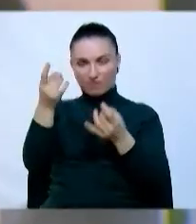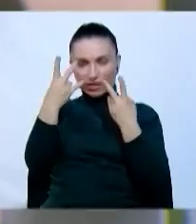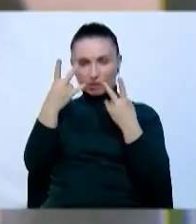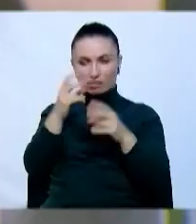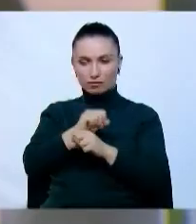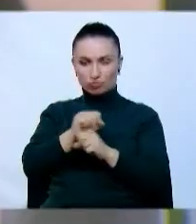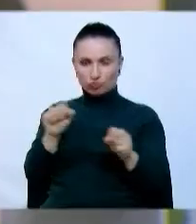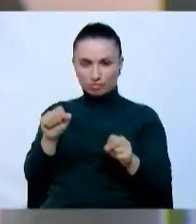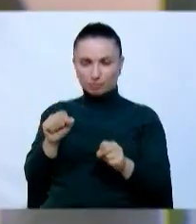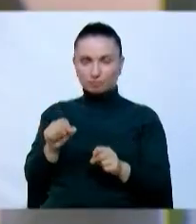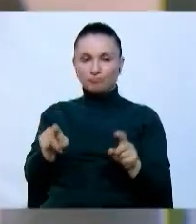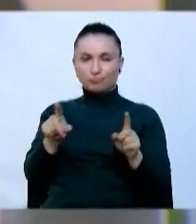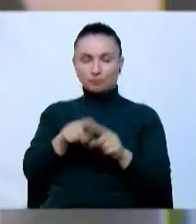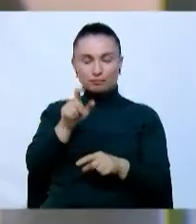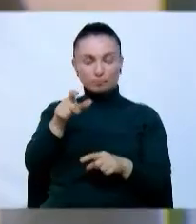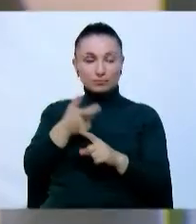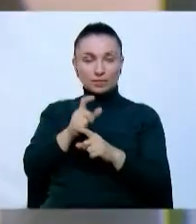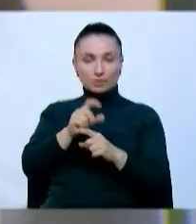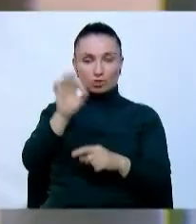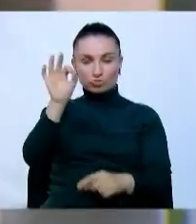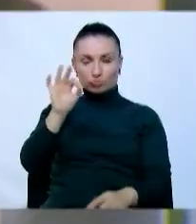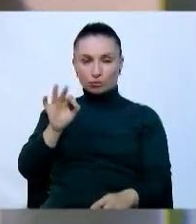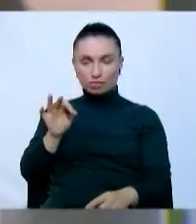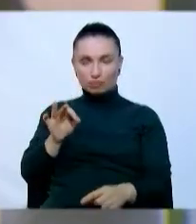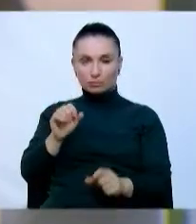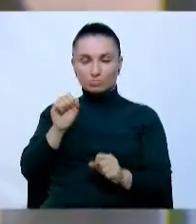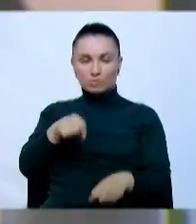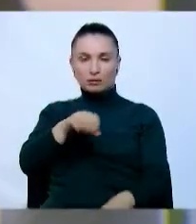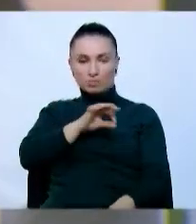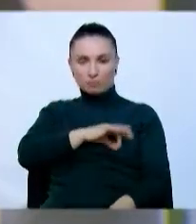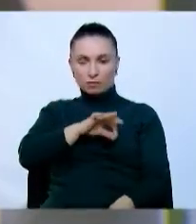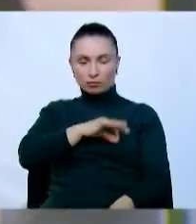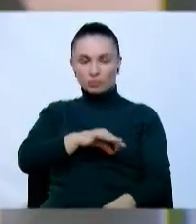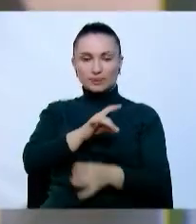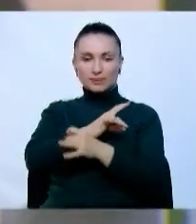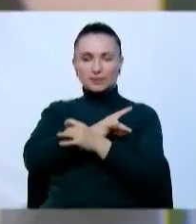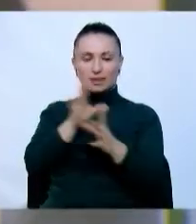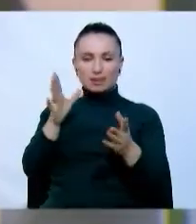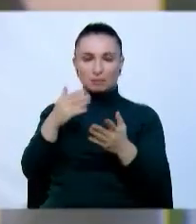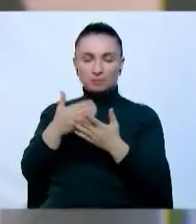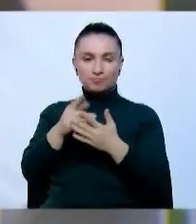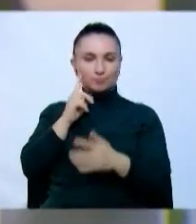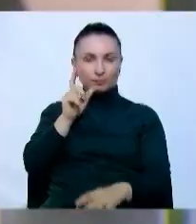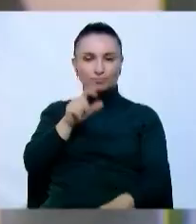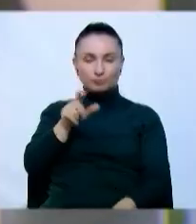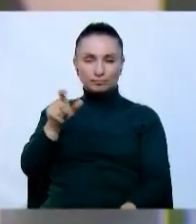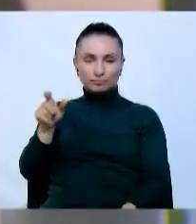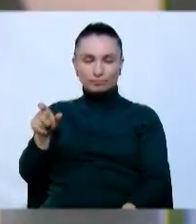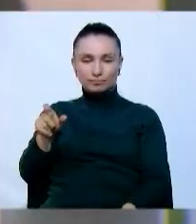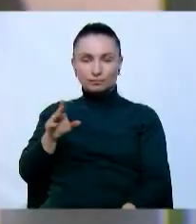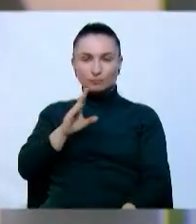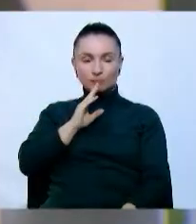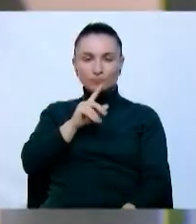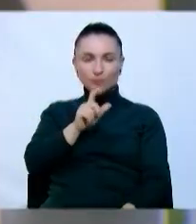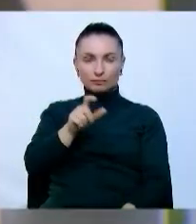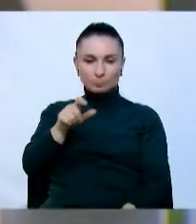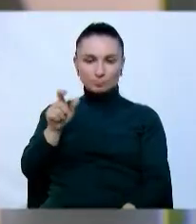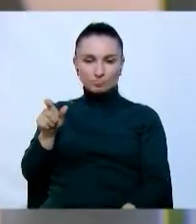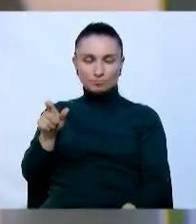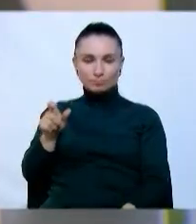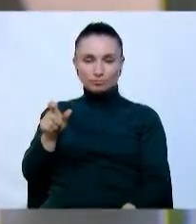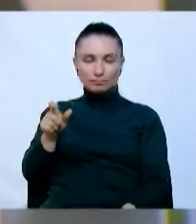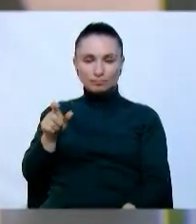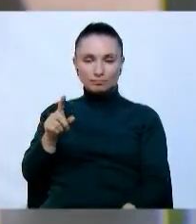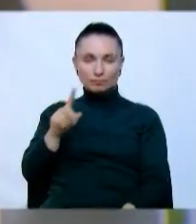ძალიან ხშირად შეიძლება გამოიყენონ დღესასწაულად მაგალითად ახალგაზრდა ქალბატონები